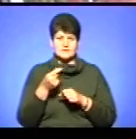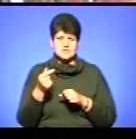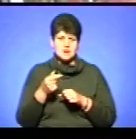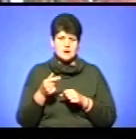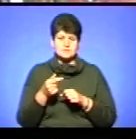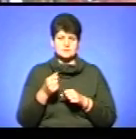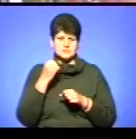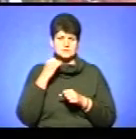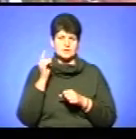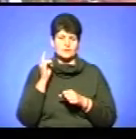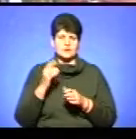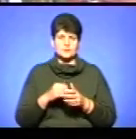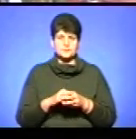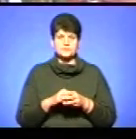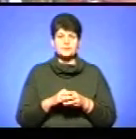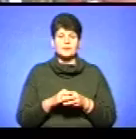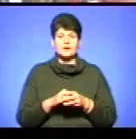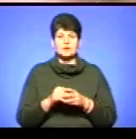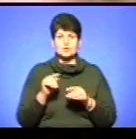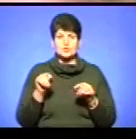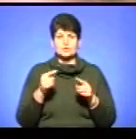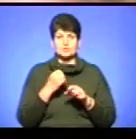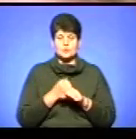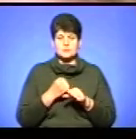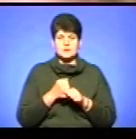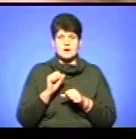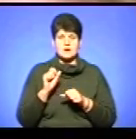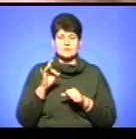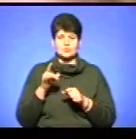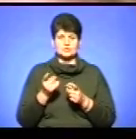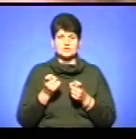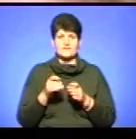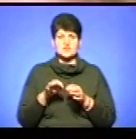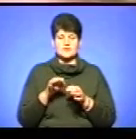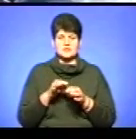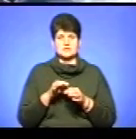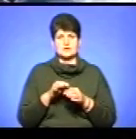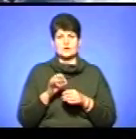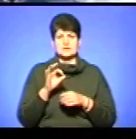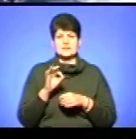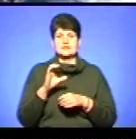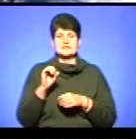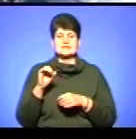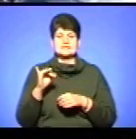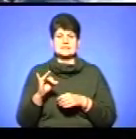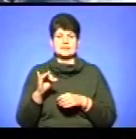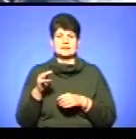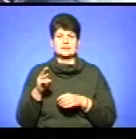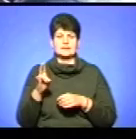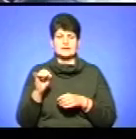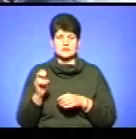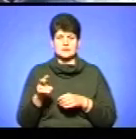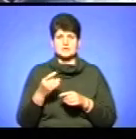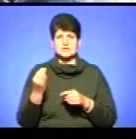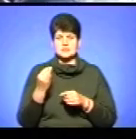фотографію. До створення артбука долучилася і вишивальниця Олександра Ситник. Мені цікаво було відтворити взірець, в